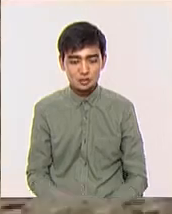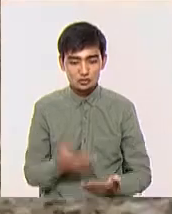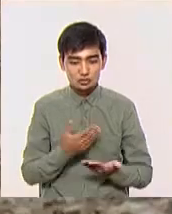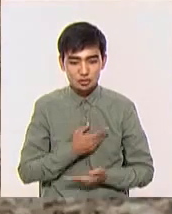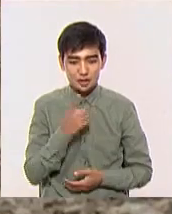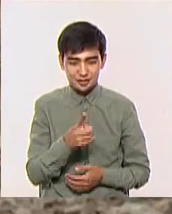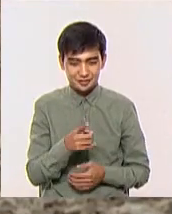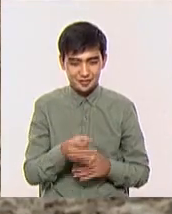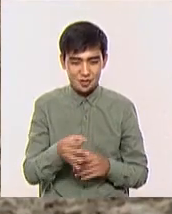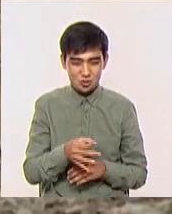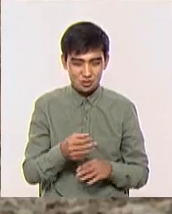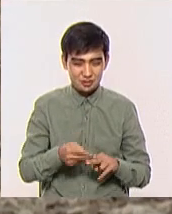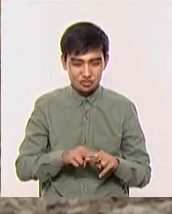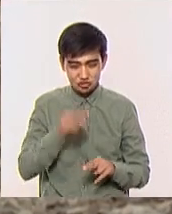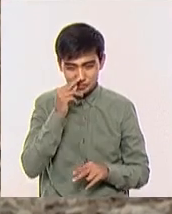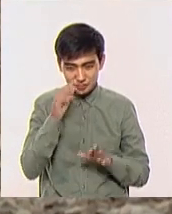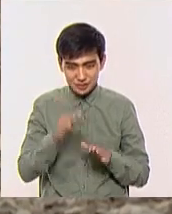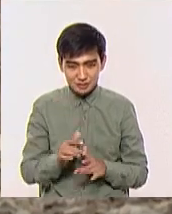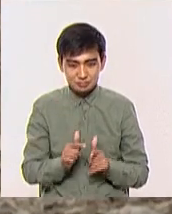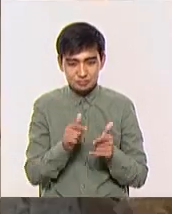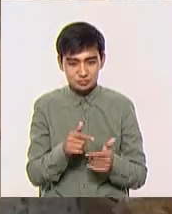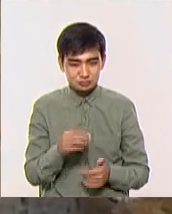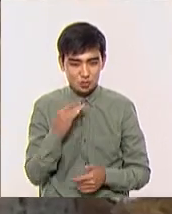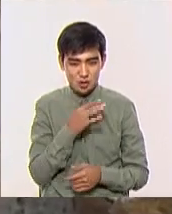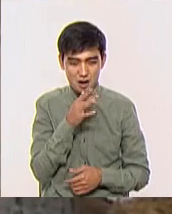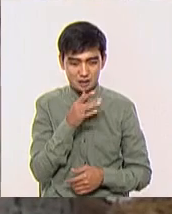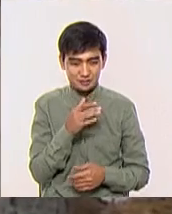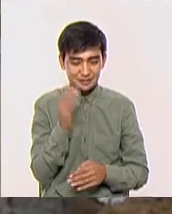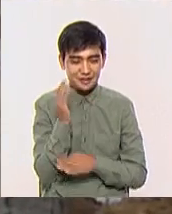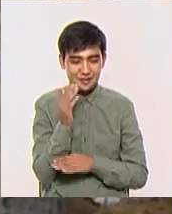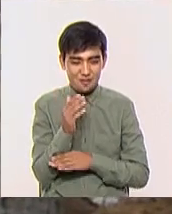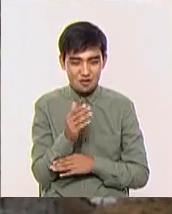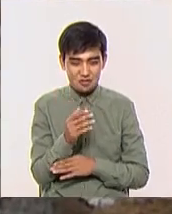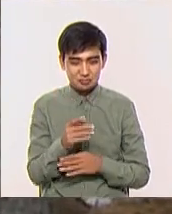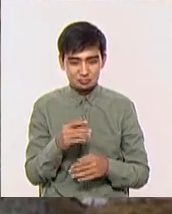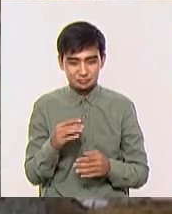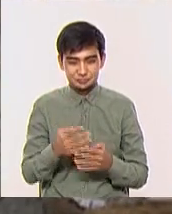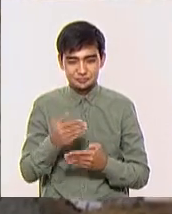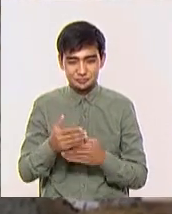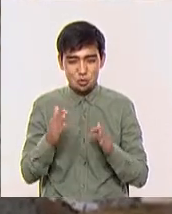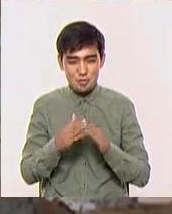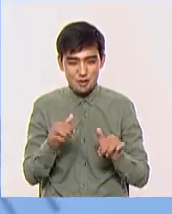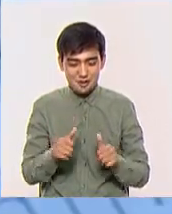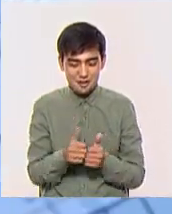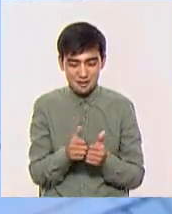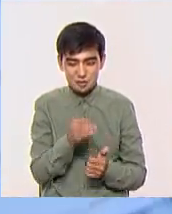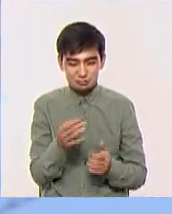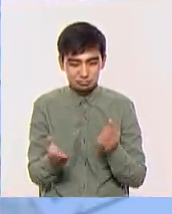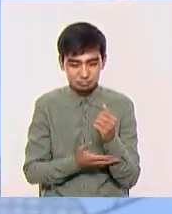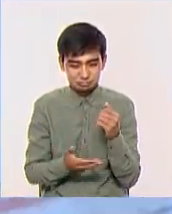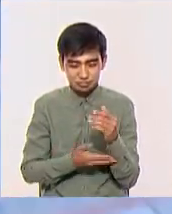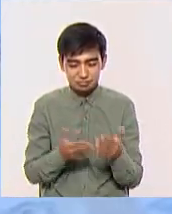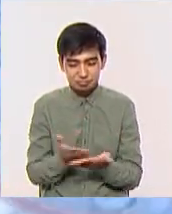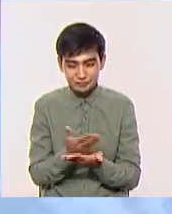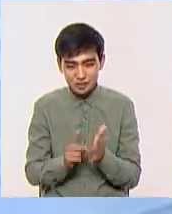Жители одного из микрорайонов Шымкента вступились за многолетние деревья у многоэтажек. Они узнали, что подрядная организация по заданию